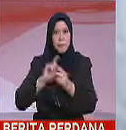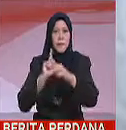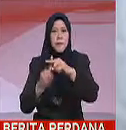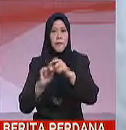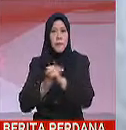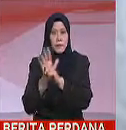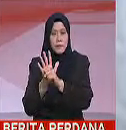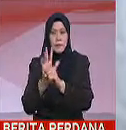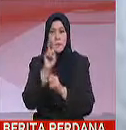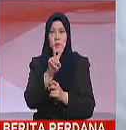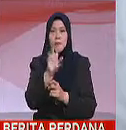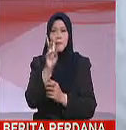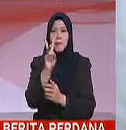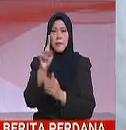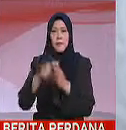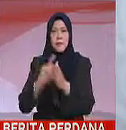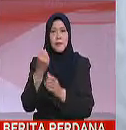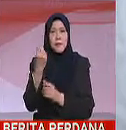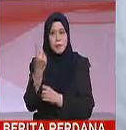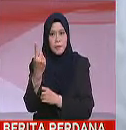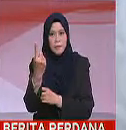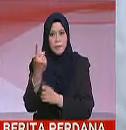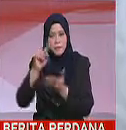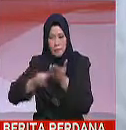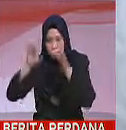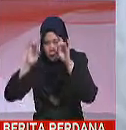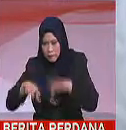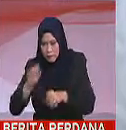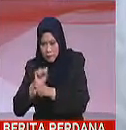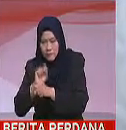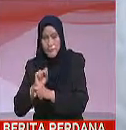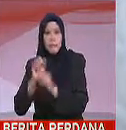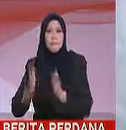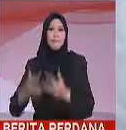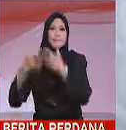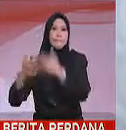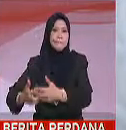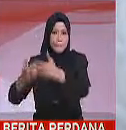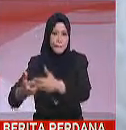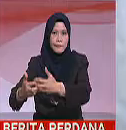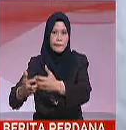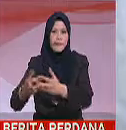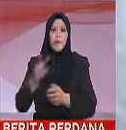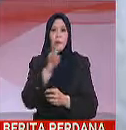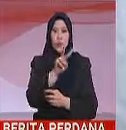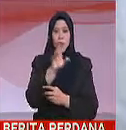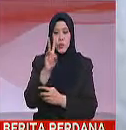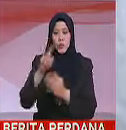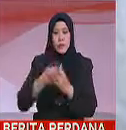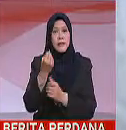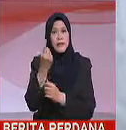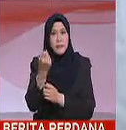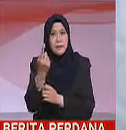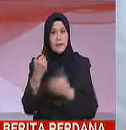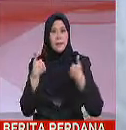positif COVID-19 pada 26 November, hasil saringan pekerja-pekerja di sebuah kilang. Sehingga 27 November,